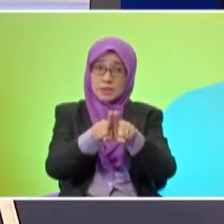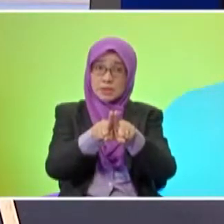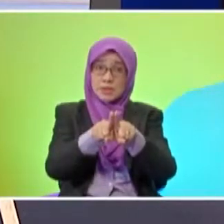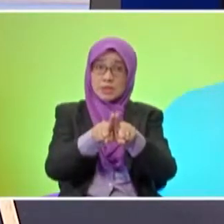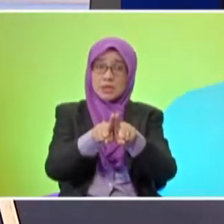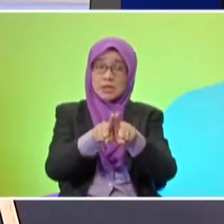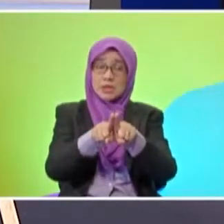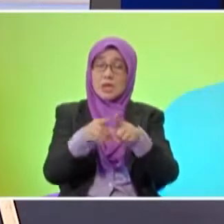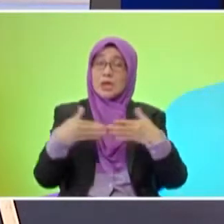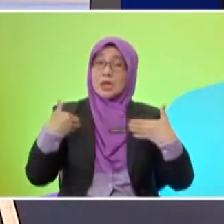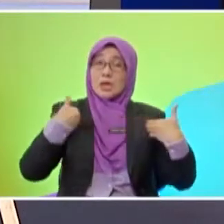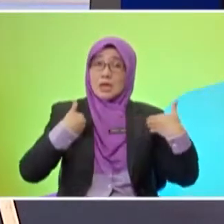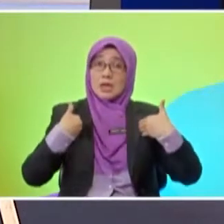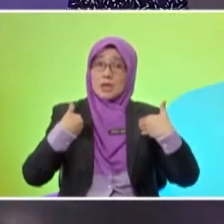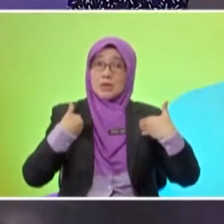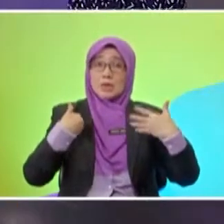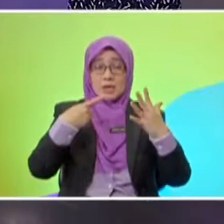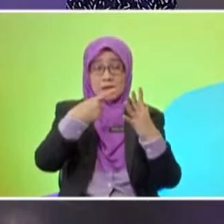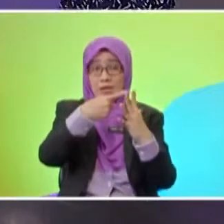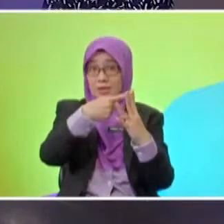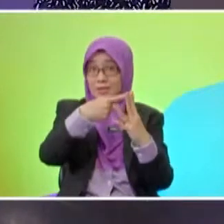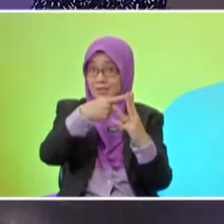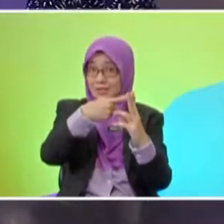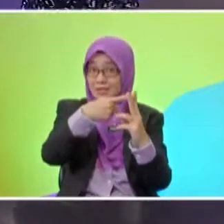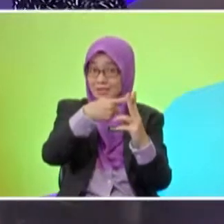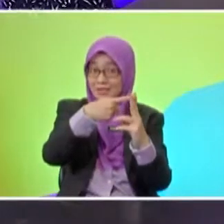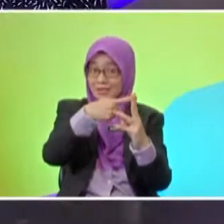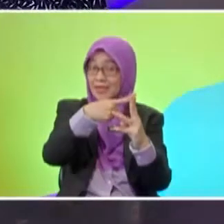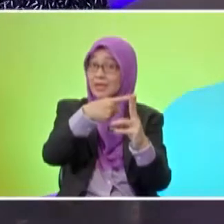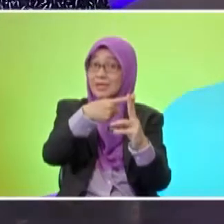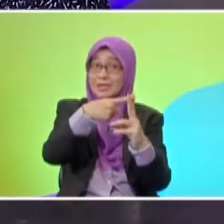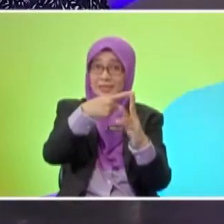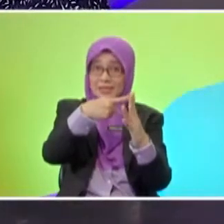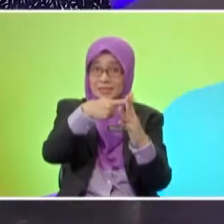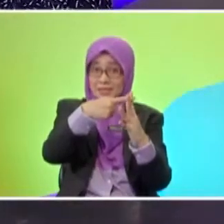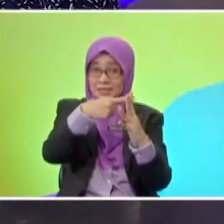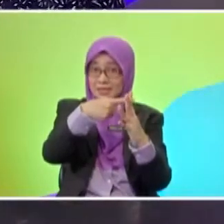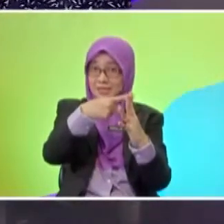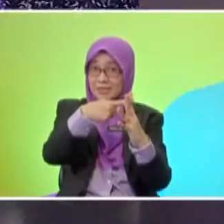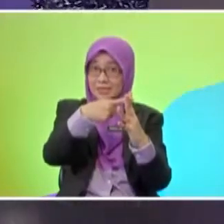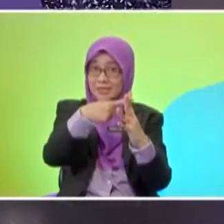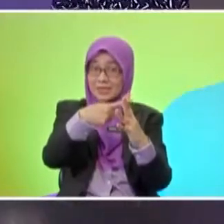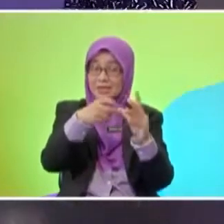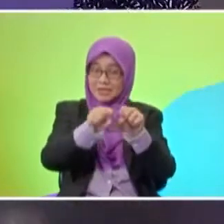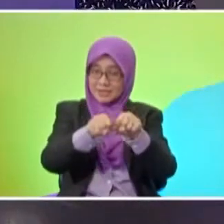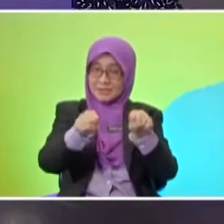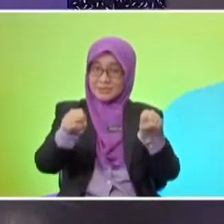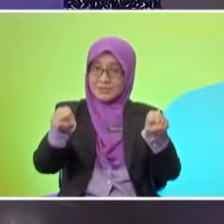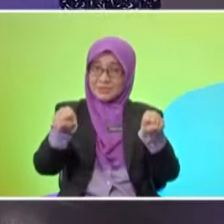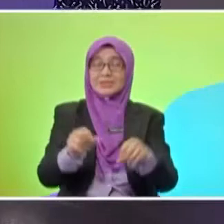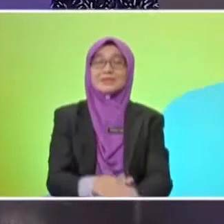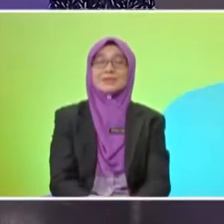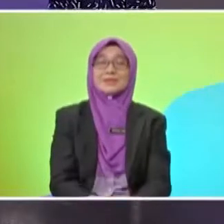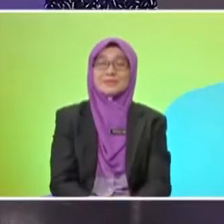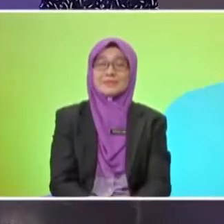intraspecies beton Angke Angke bagi Abdullah nih baik di markasnya jagoresi murid-murid di